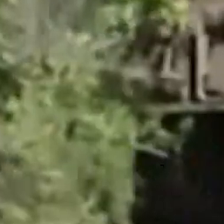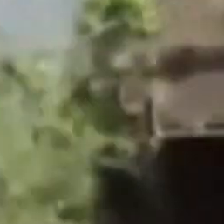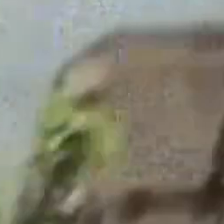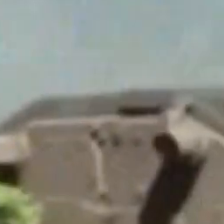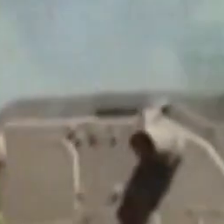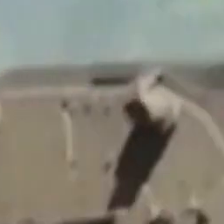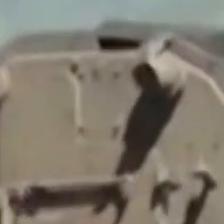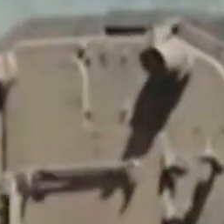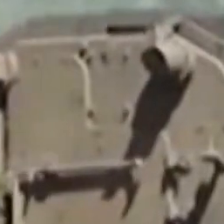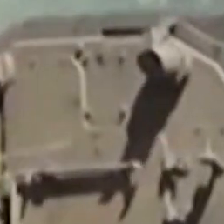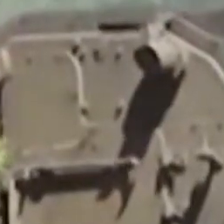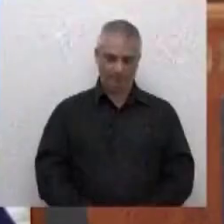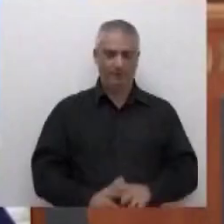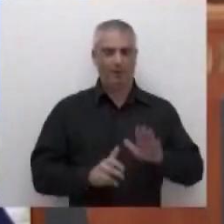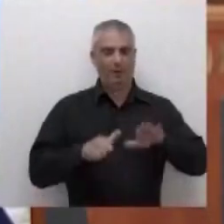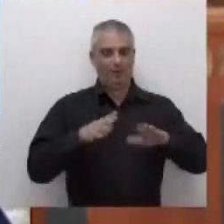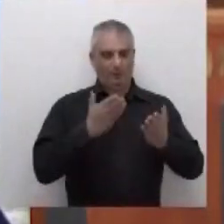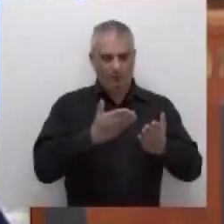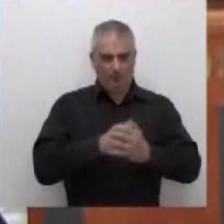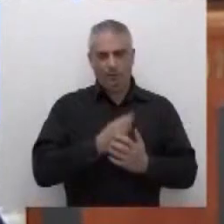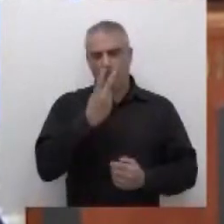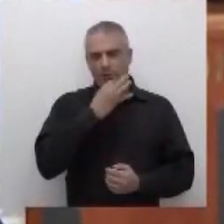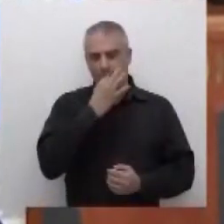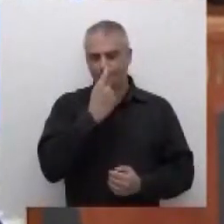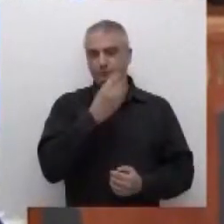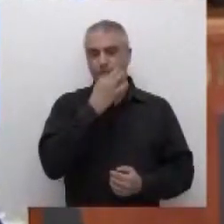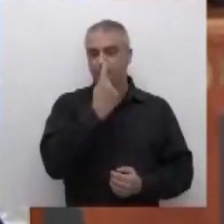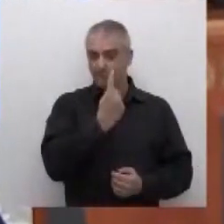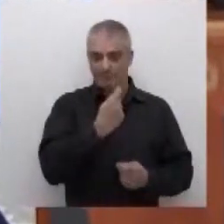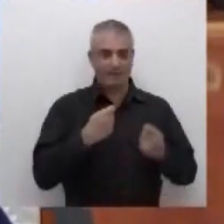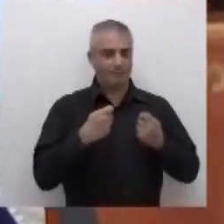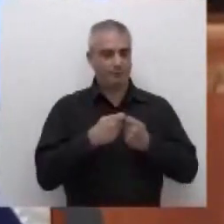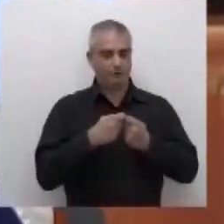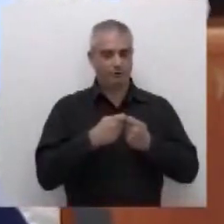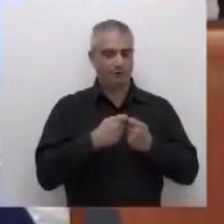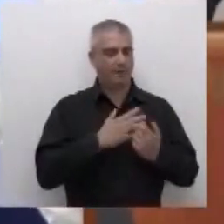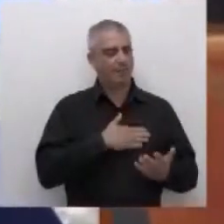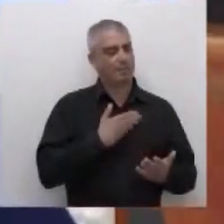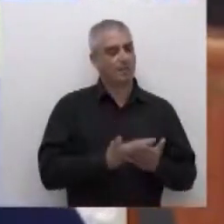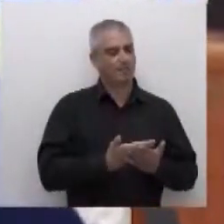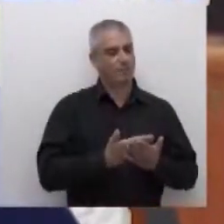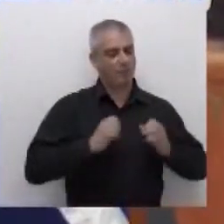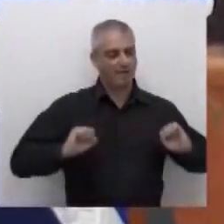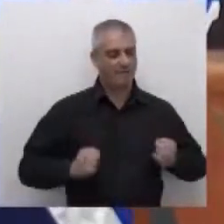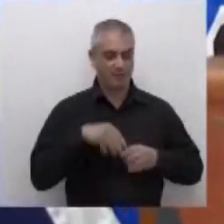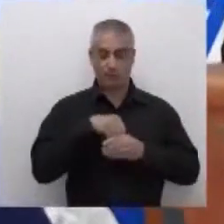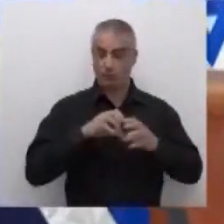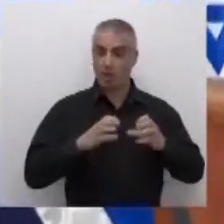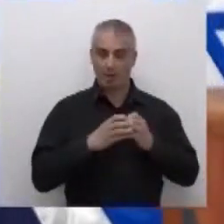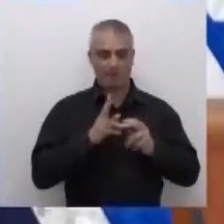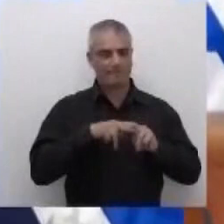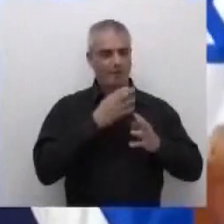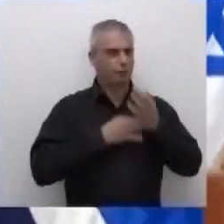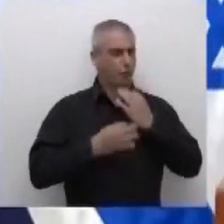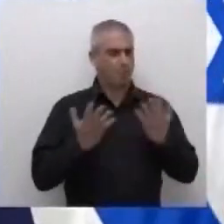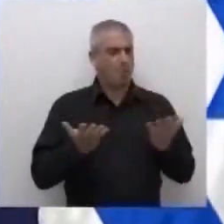हमास के शीर्ष कमांडरों ने यहां पनाह ले रखी है और वो उन्हें ढूंढकर खत्म करेगा। गाजा युद्ध में अब तक 35,000 के करीब लोगों की जान जा चुकी